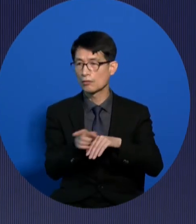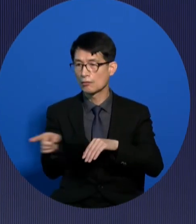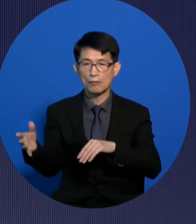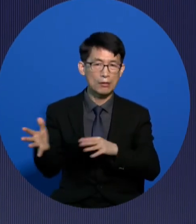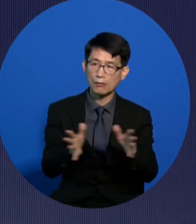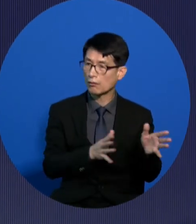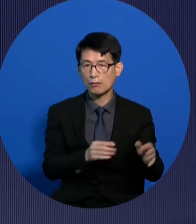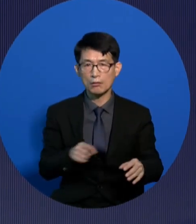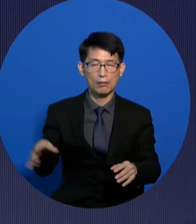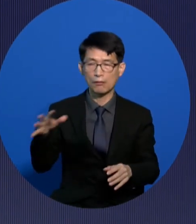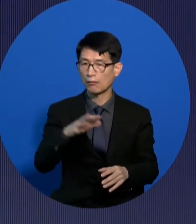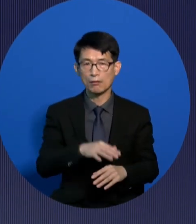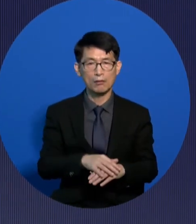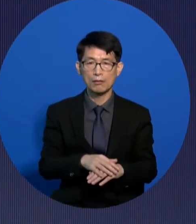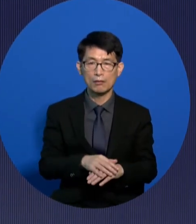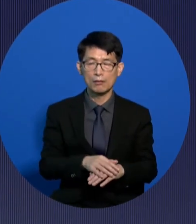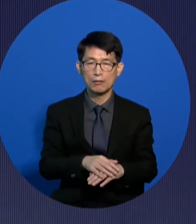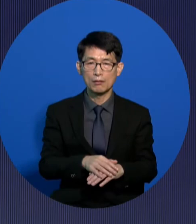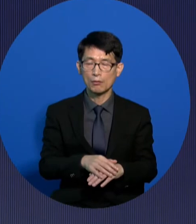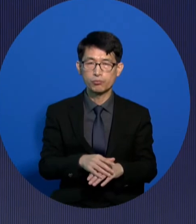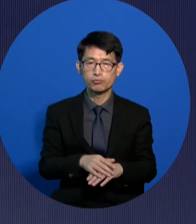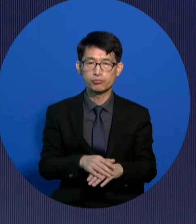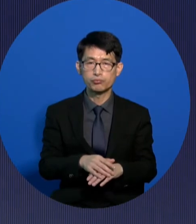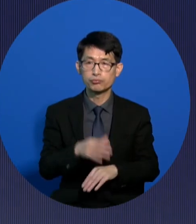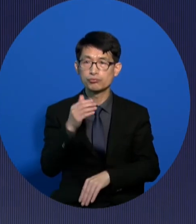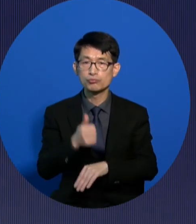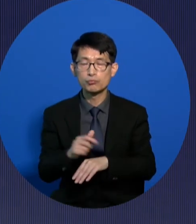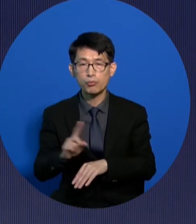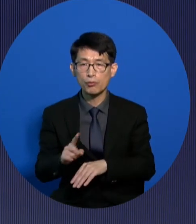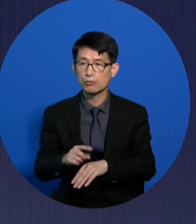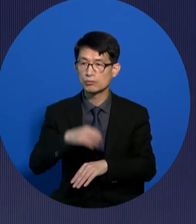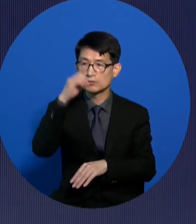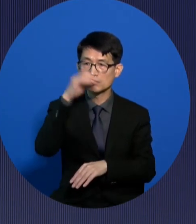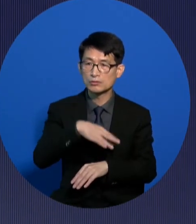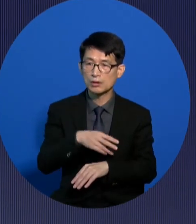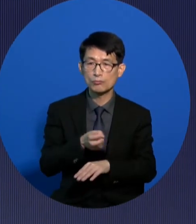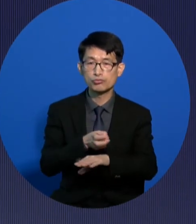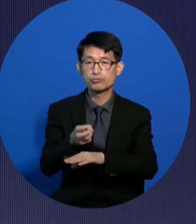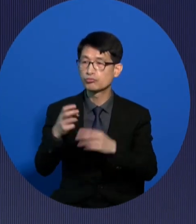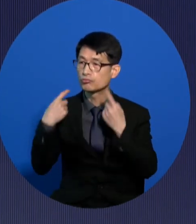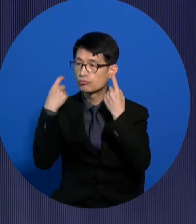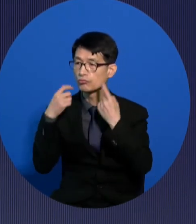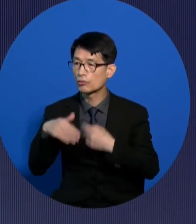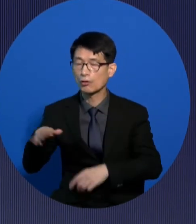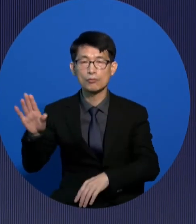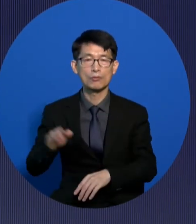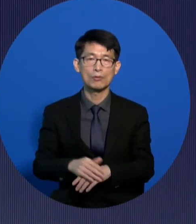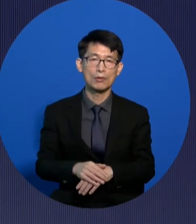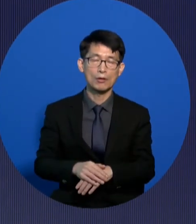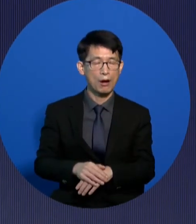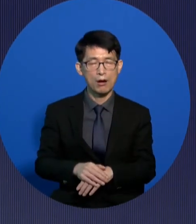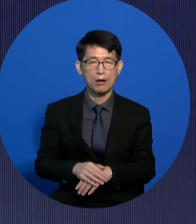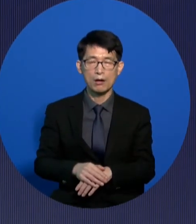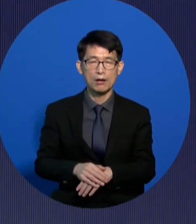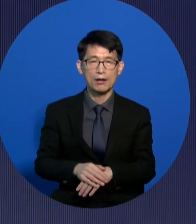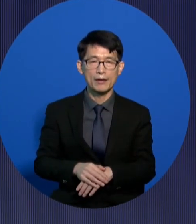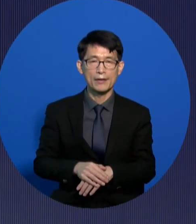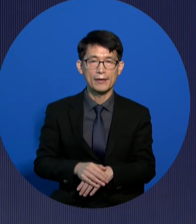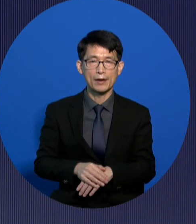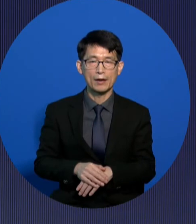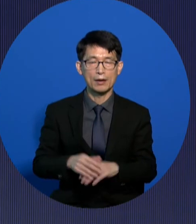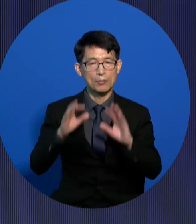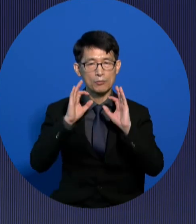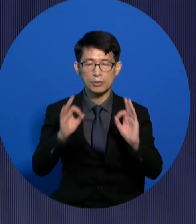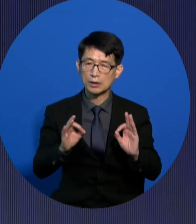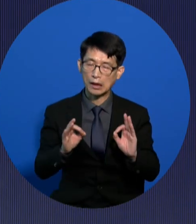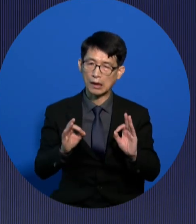들으시다가 뭐 실시간도 없이 바로 여행하러 나오세요. 뭐 코스 하나 저 정해놓고. 그러니까 이렇게